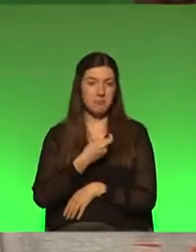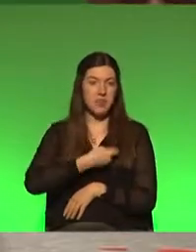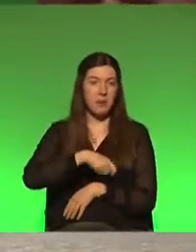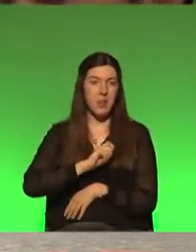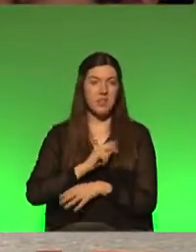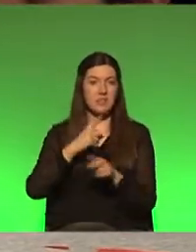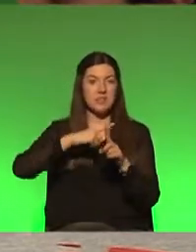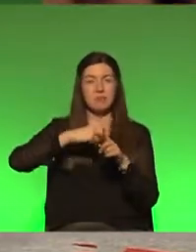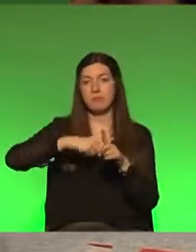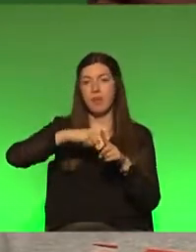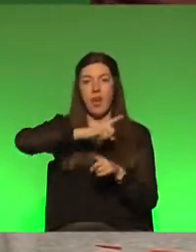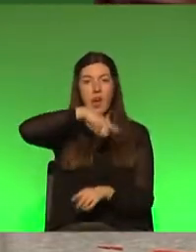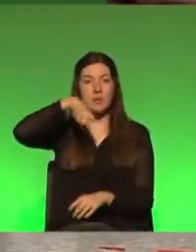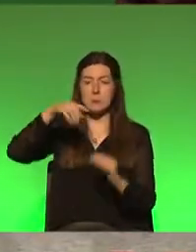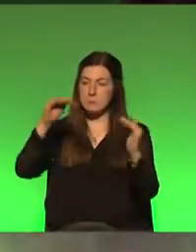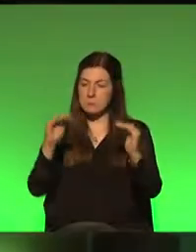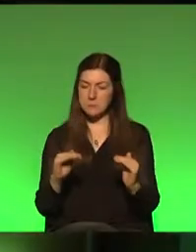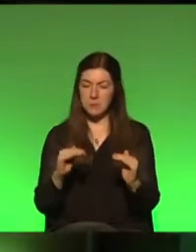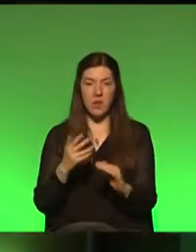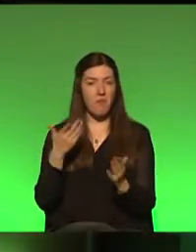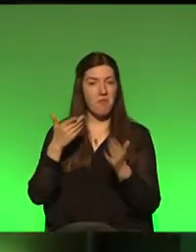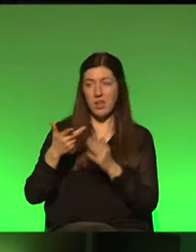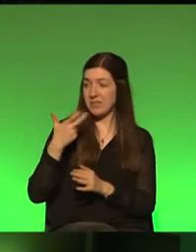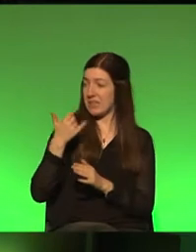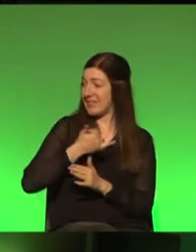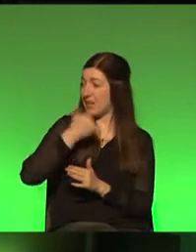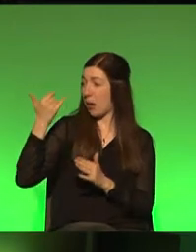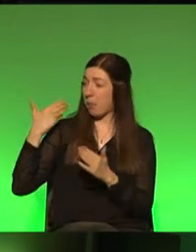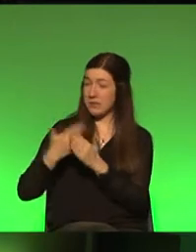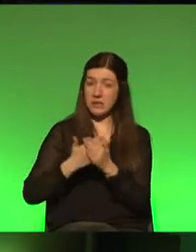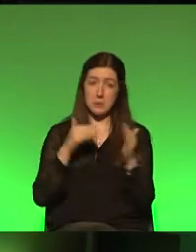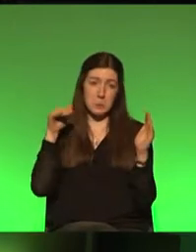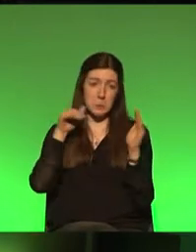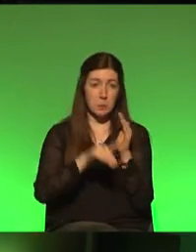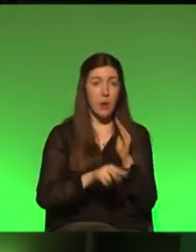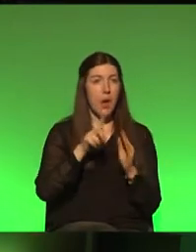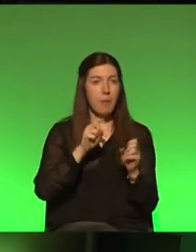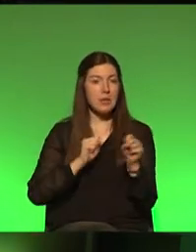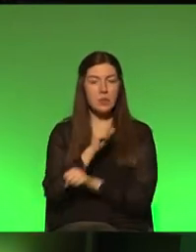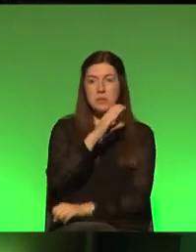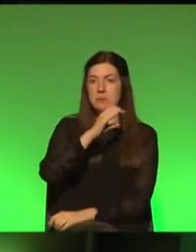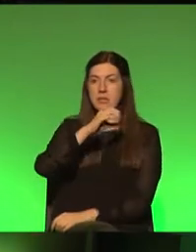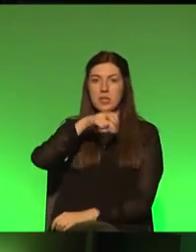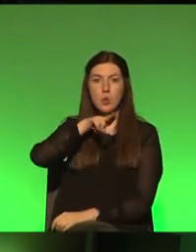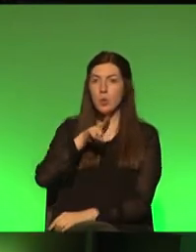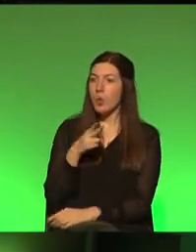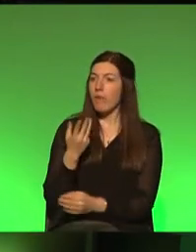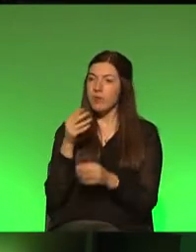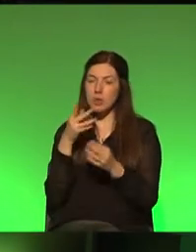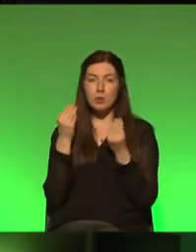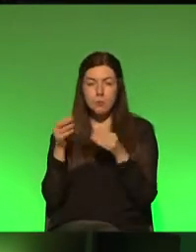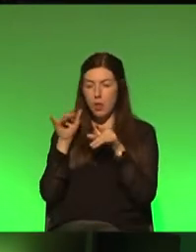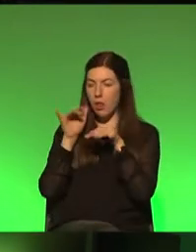Kriminalitätsrate in Nordrhein-Westfalen seit 30 Jahren hatten. Und trotzdem schürt die CDU Ängste in der Bevölkerung, ganz im